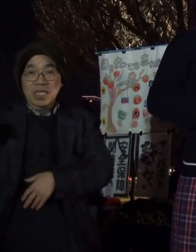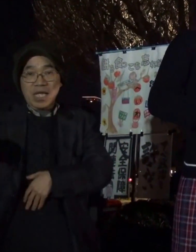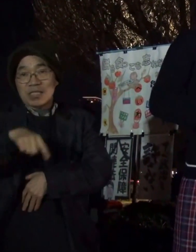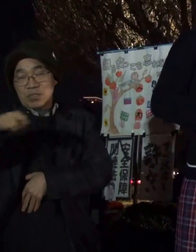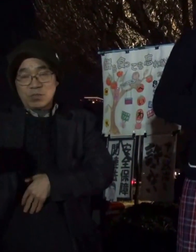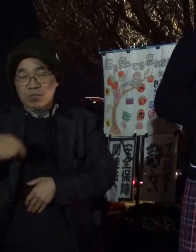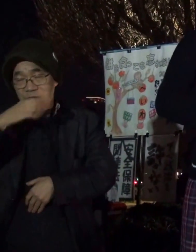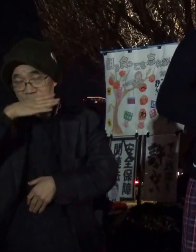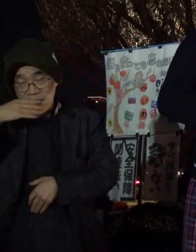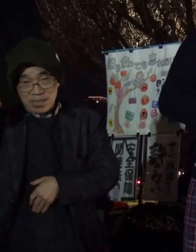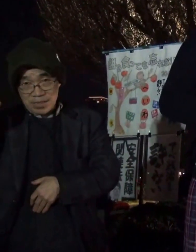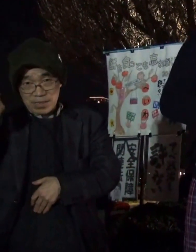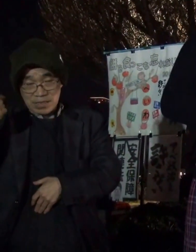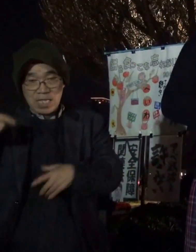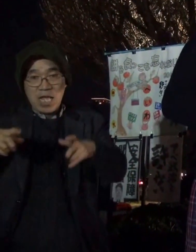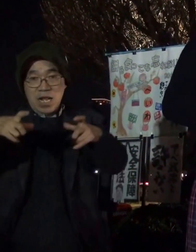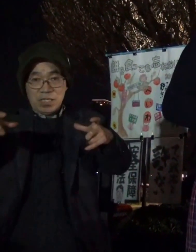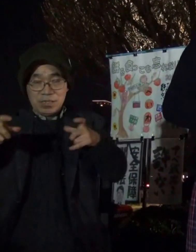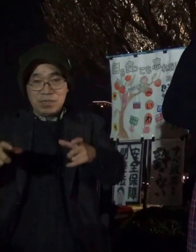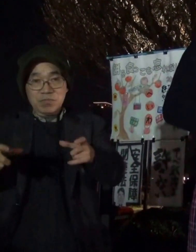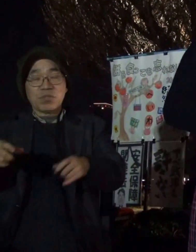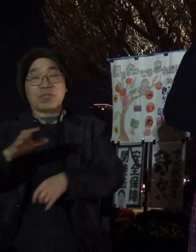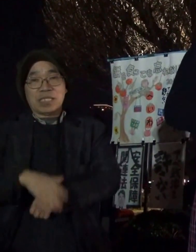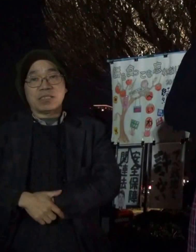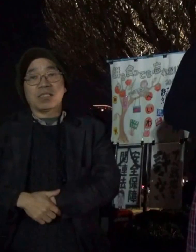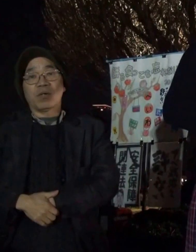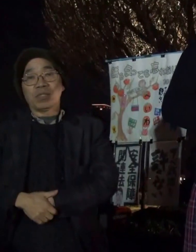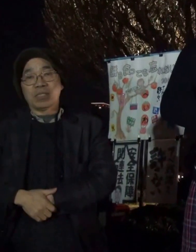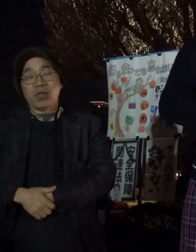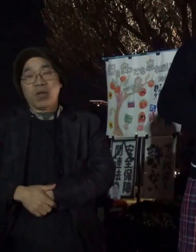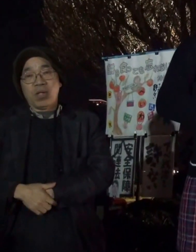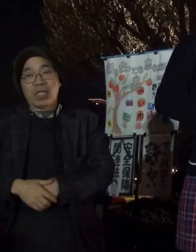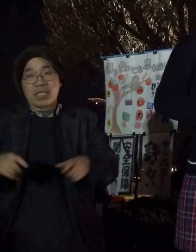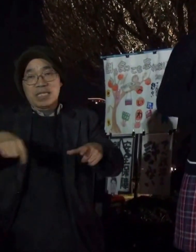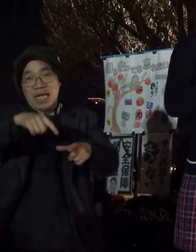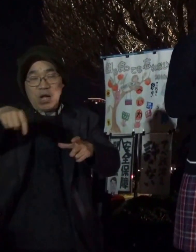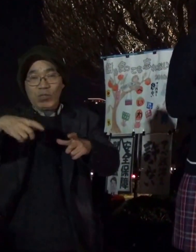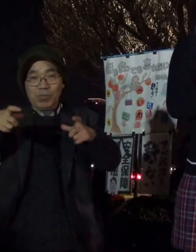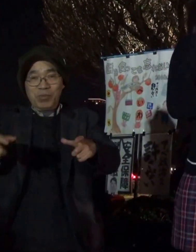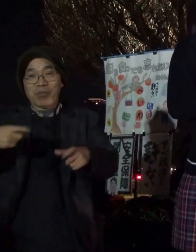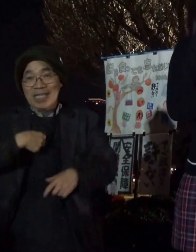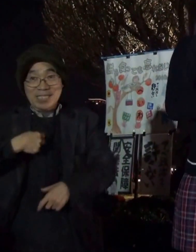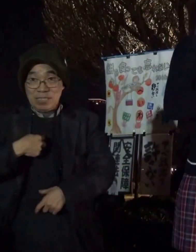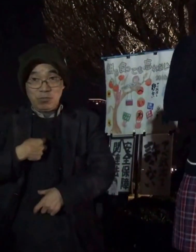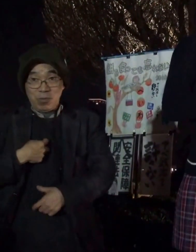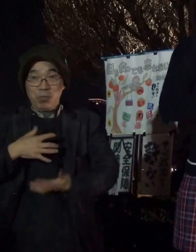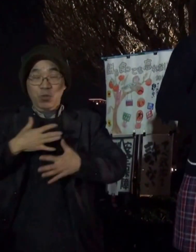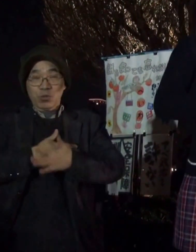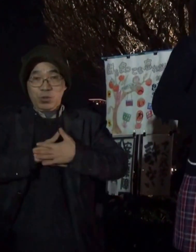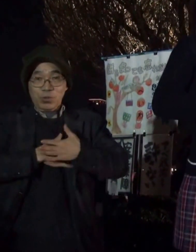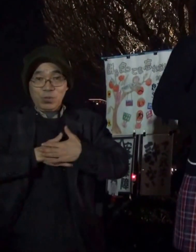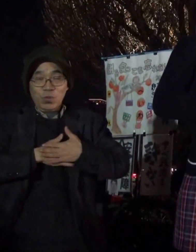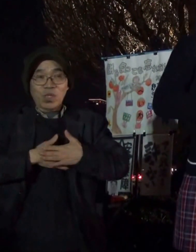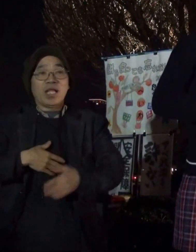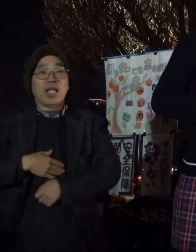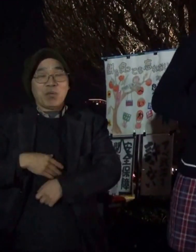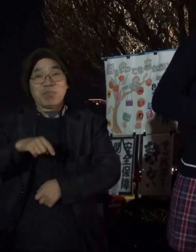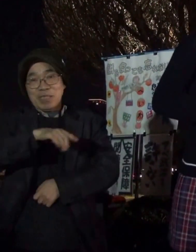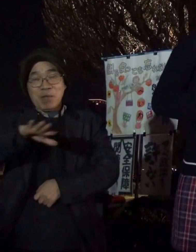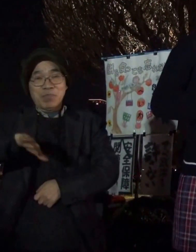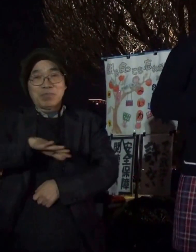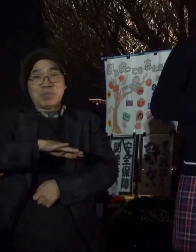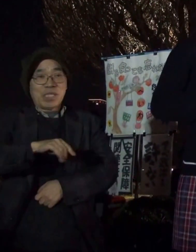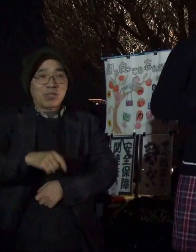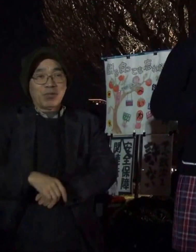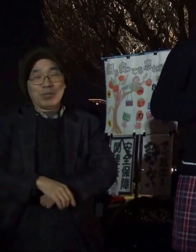うなっていくか楽しみですけれども、もうね本当にレコーディングは私たちの方が緊張しましたよね。皆さんが上手すぎて、